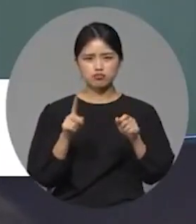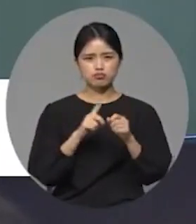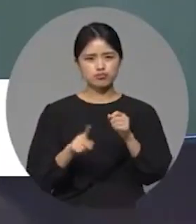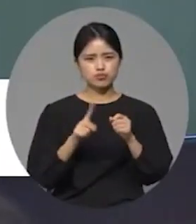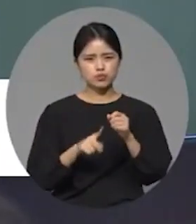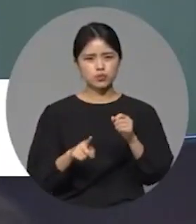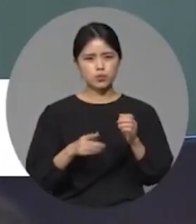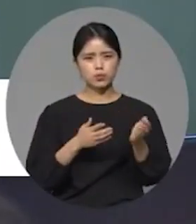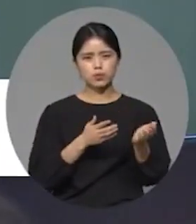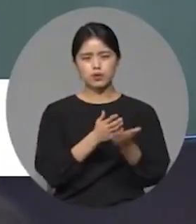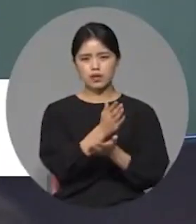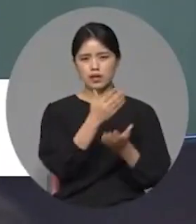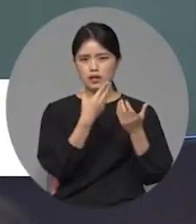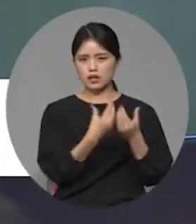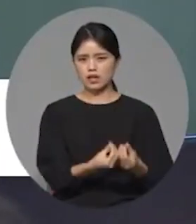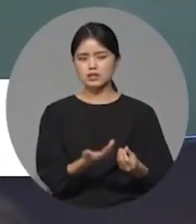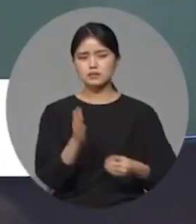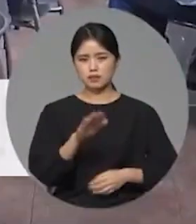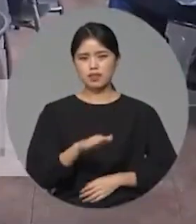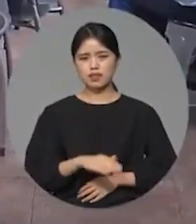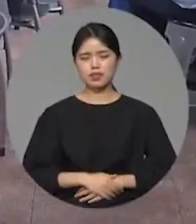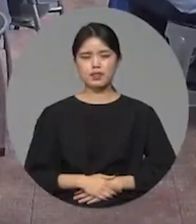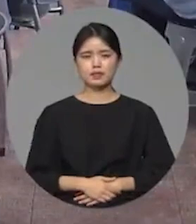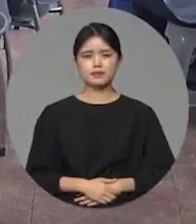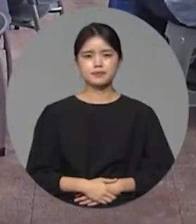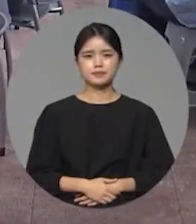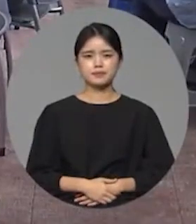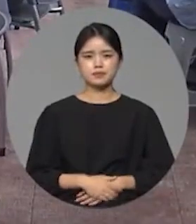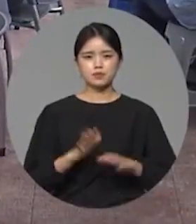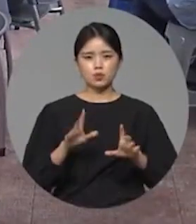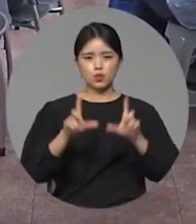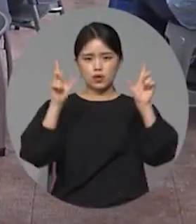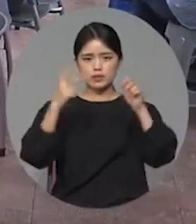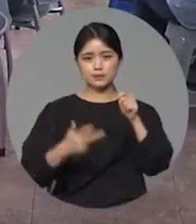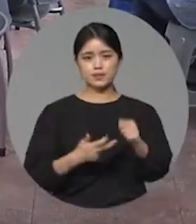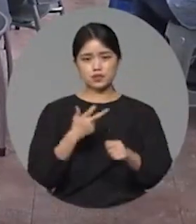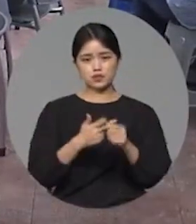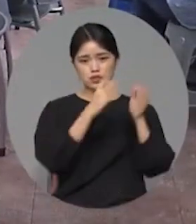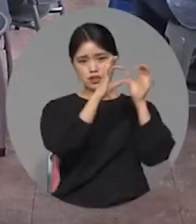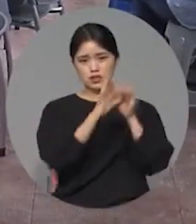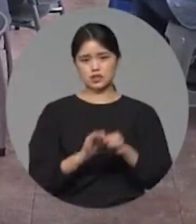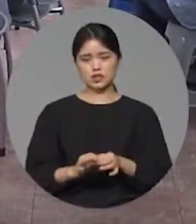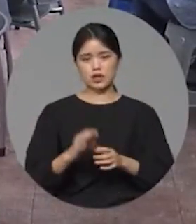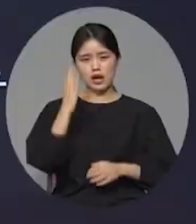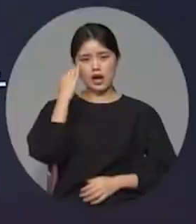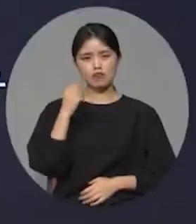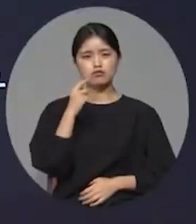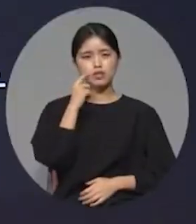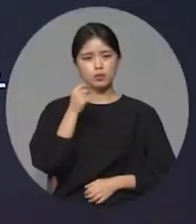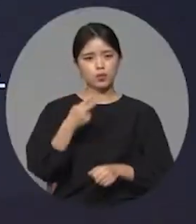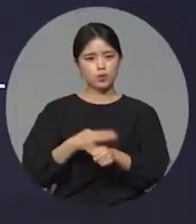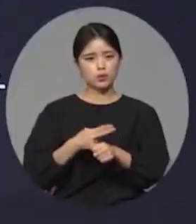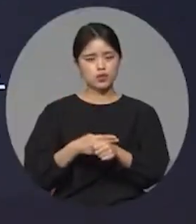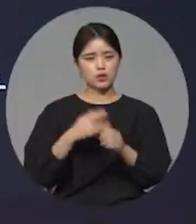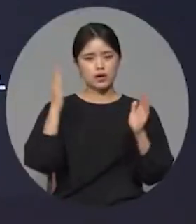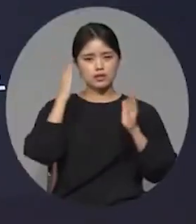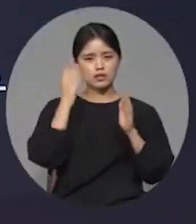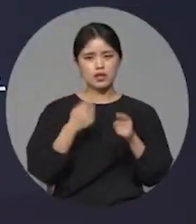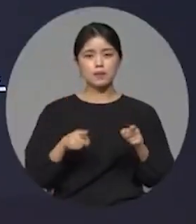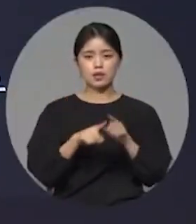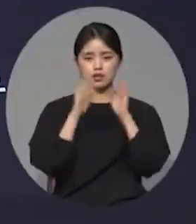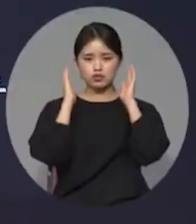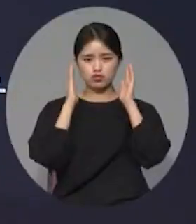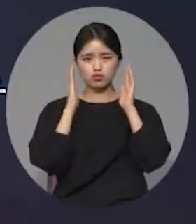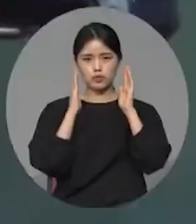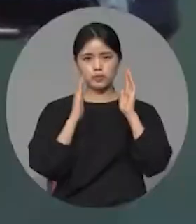불교계의 사례이지만 올해로 17년째 이어온 한일 교사와 학생들의 공동수업.